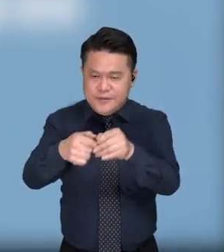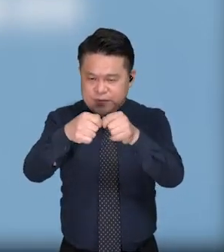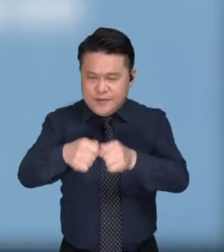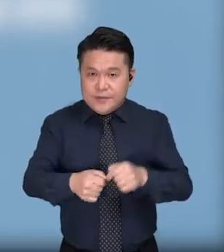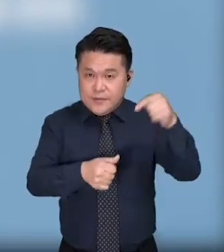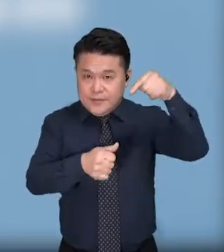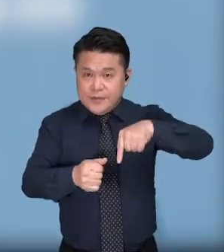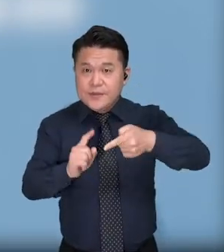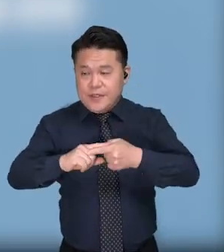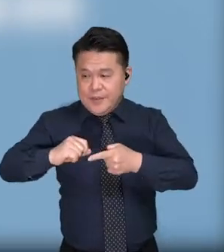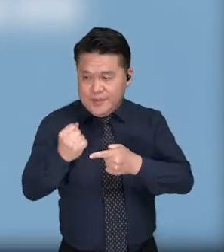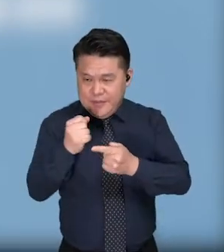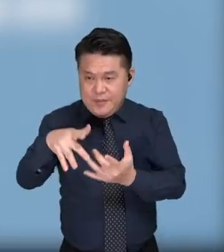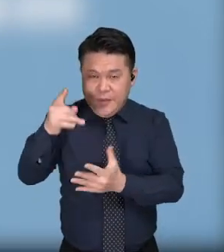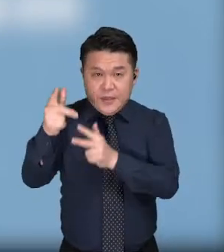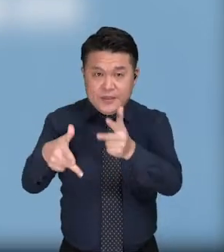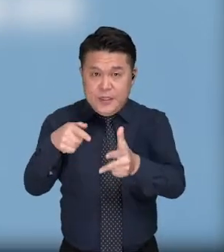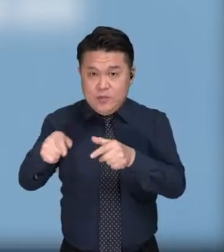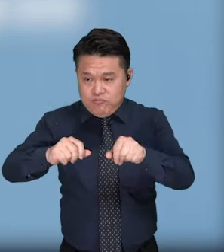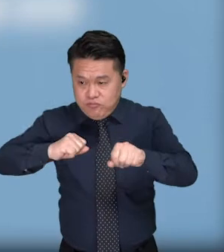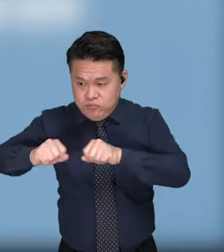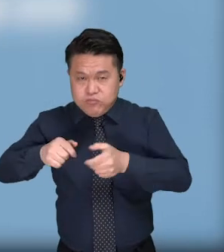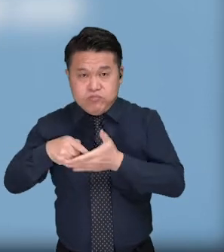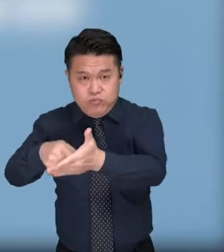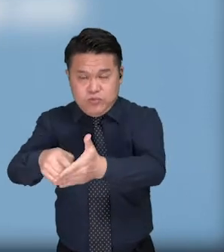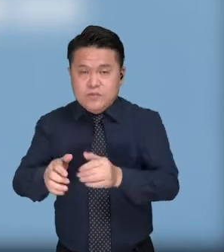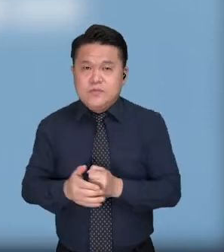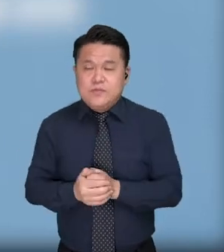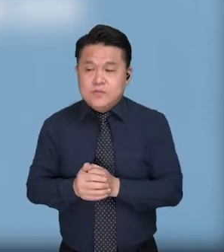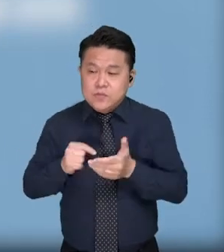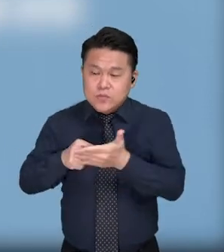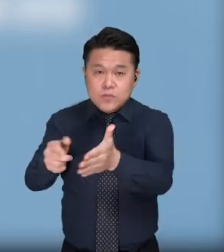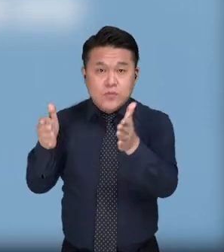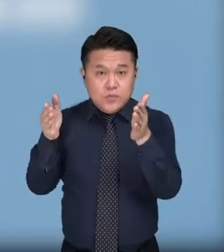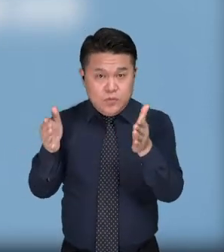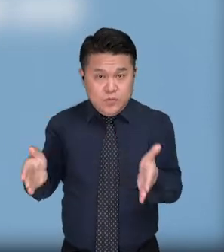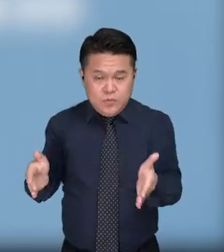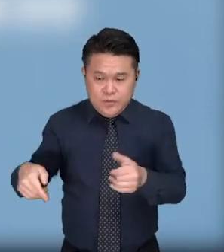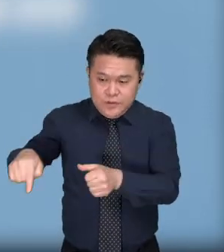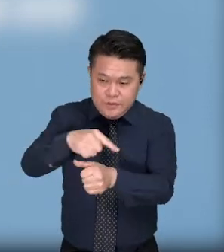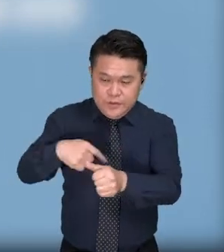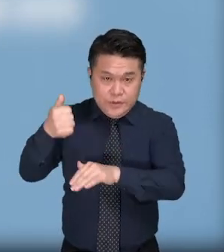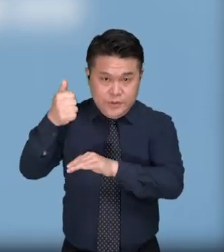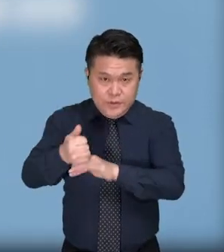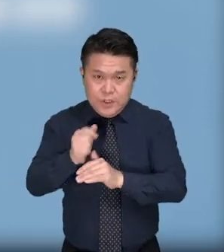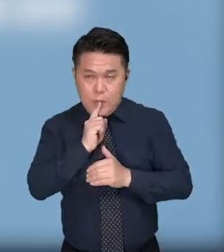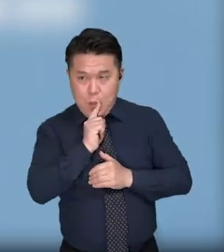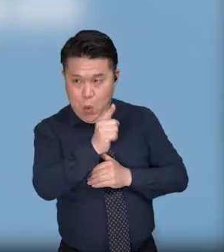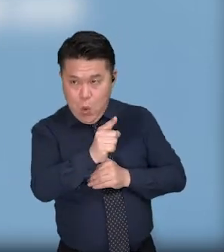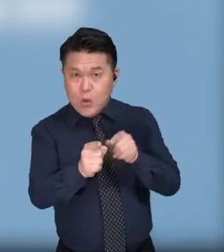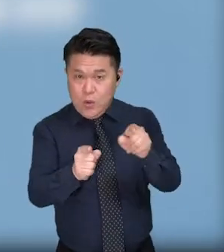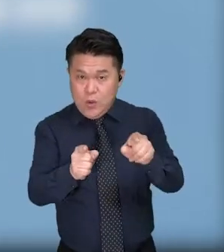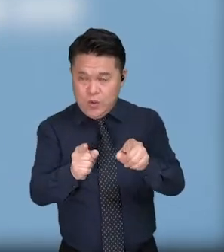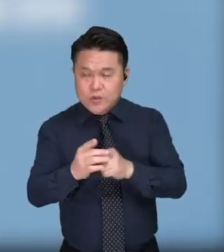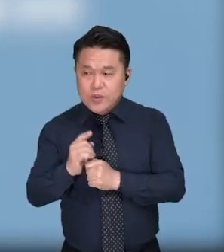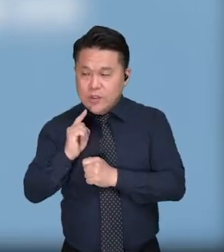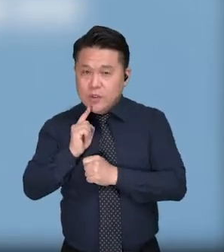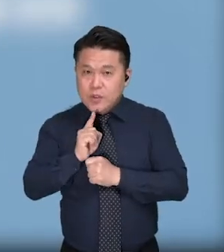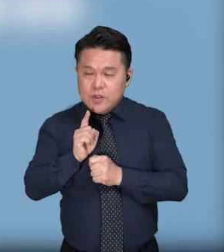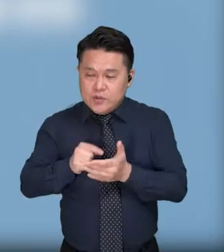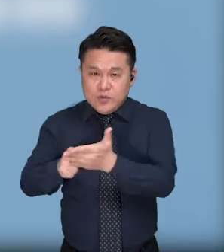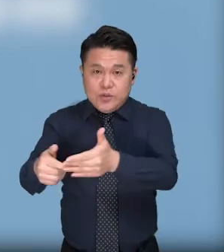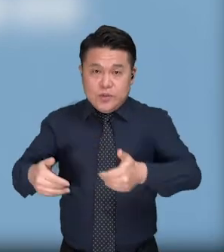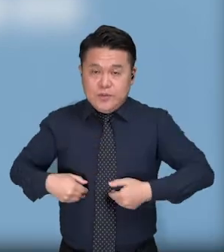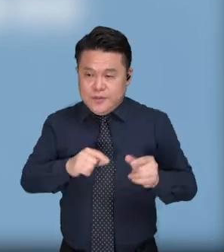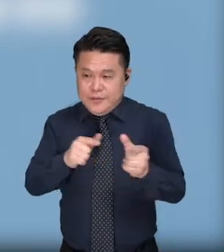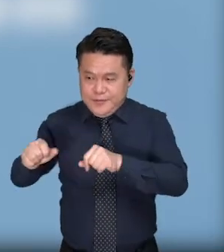준수하여 선정된 사업을 수행합니다. 사업을 추진하는 동안 사업 현황과 결과를 보고하여 사업 추진에 필요한